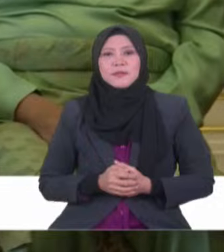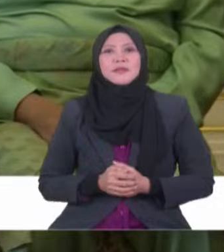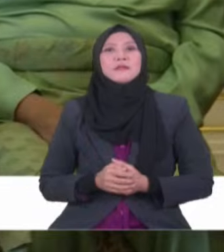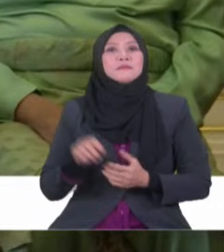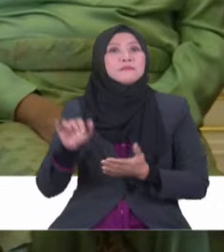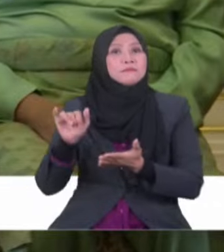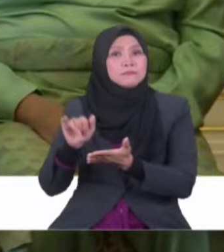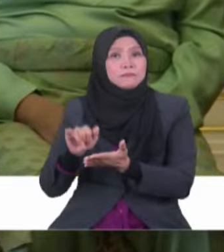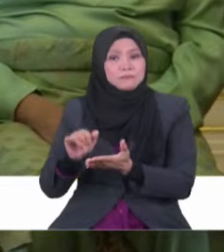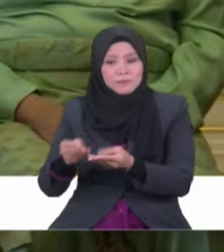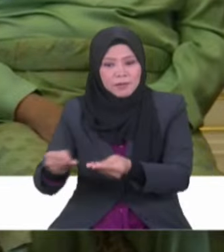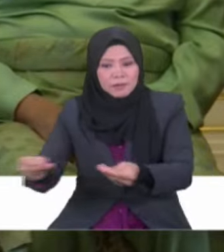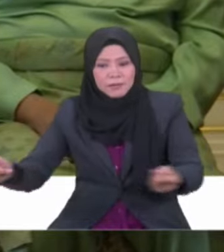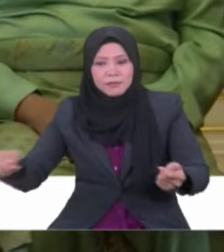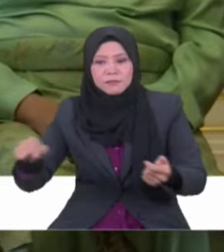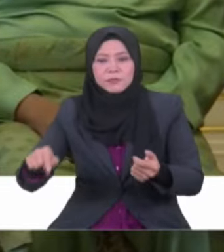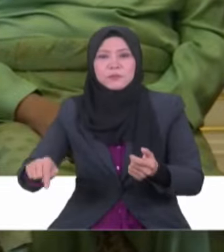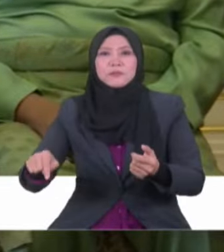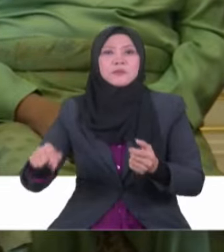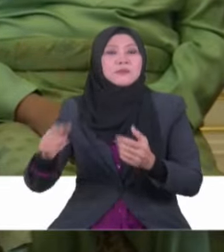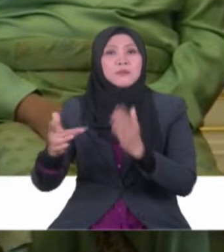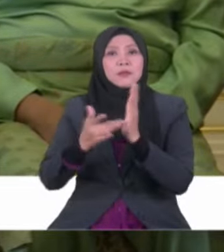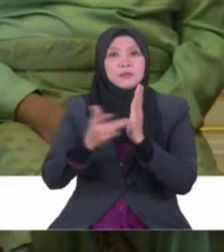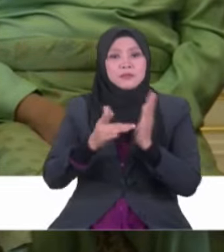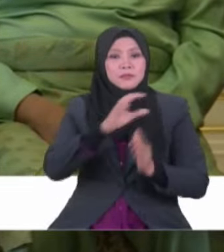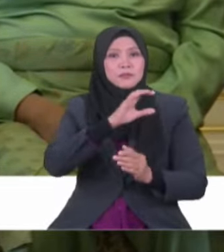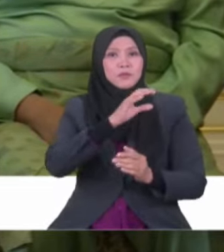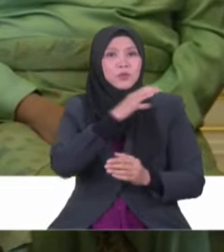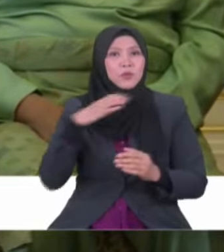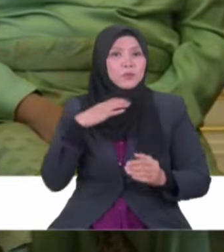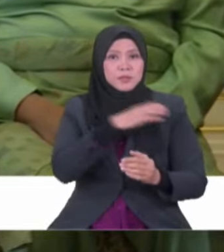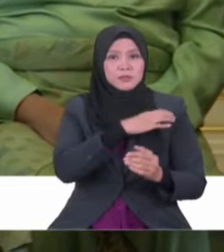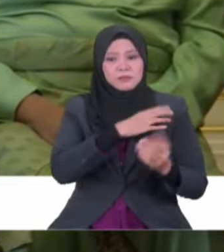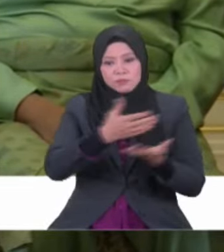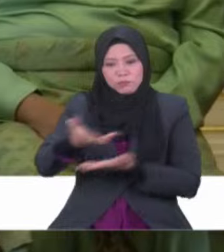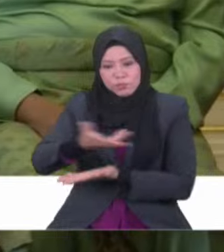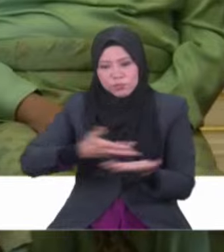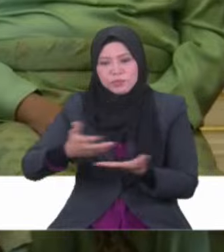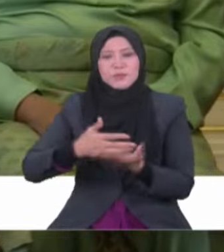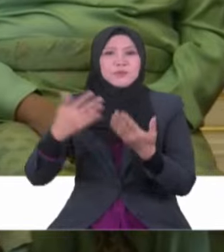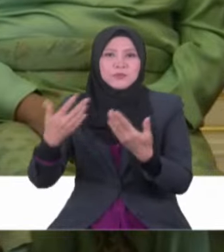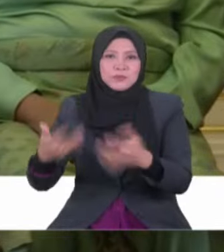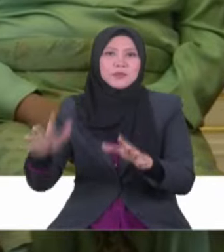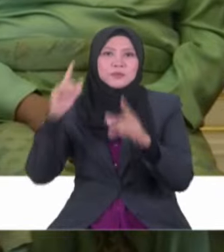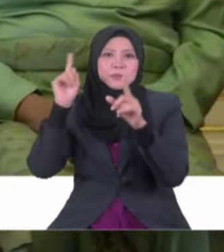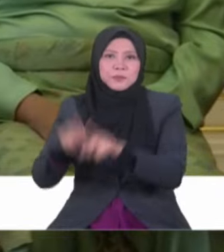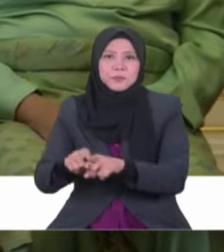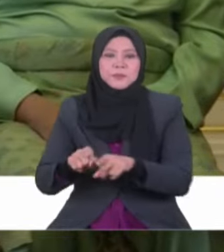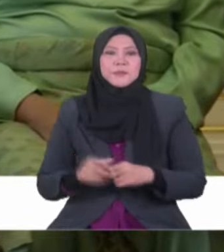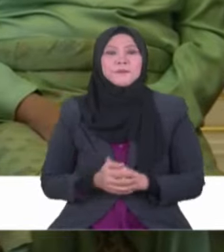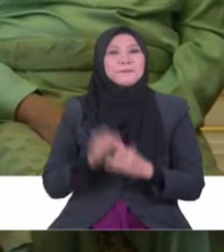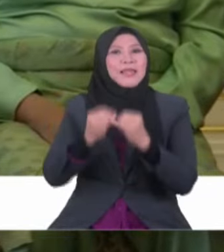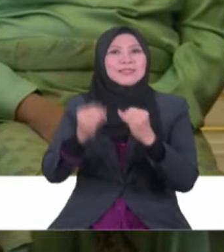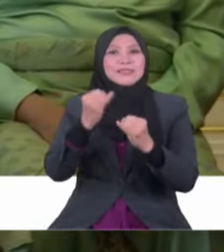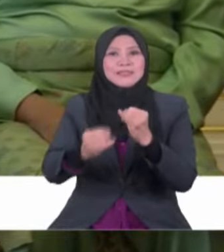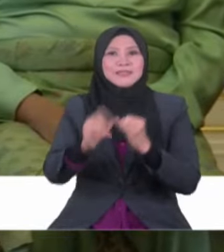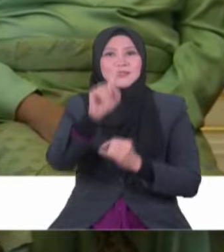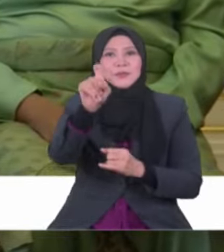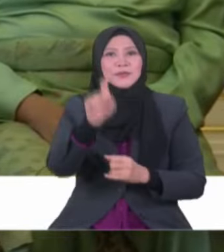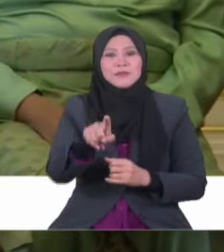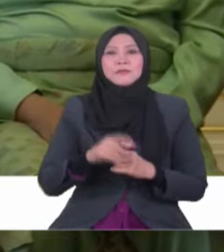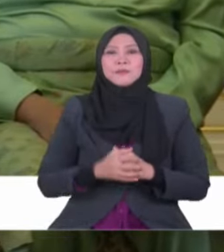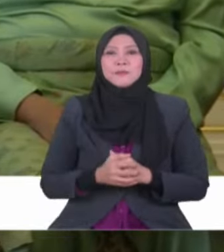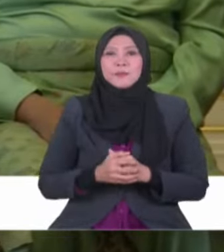is resolved. Then the technical committee will then follow through. Okay, Okay, thank you. Datuk Sri. Yeah, last. Yeah. Kita